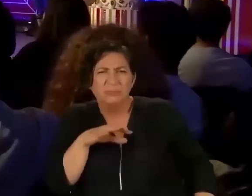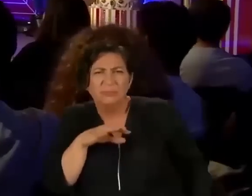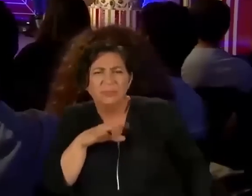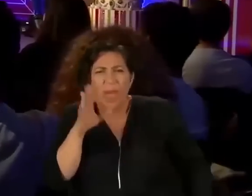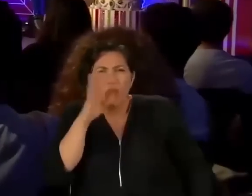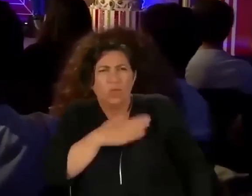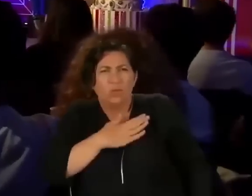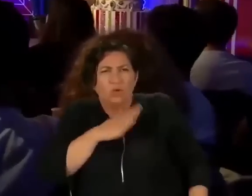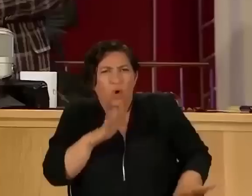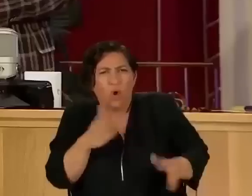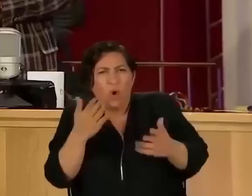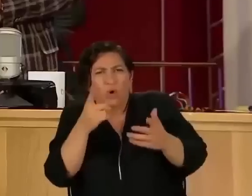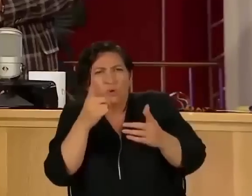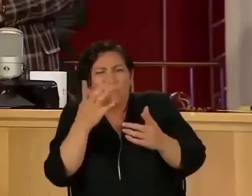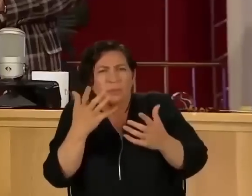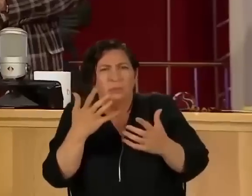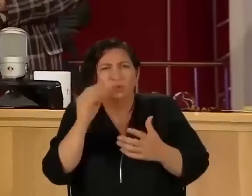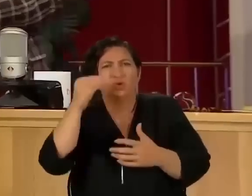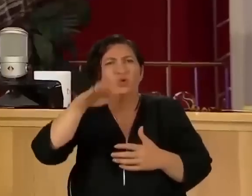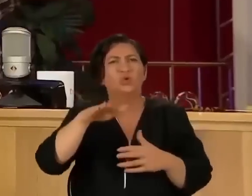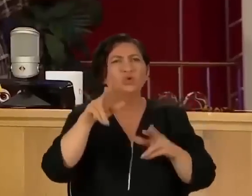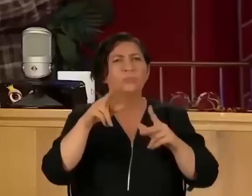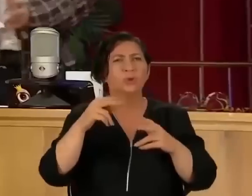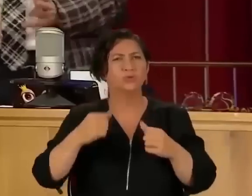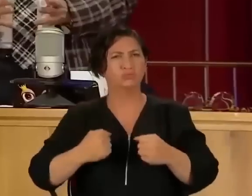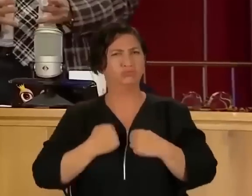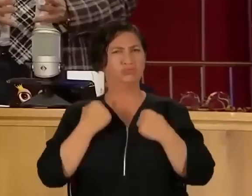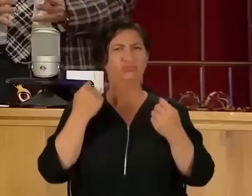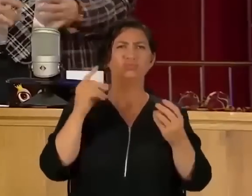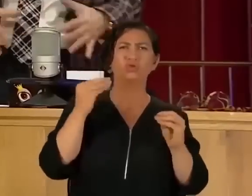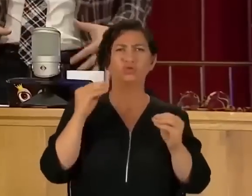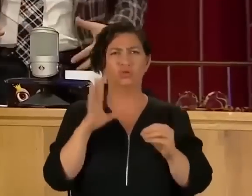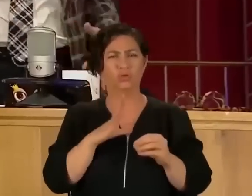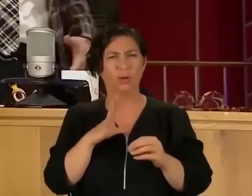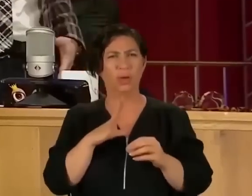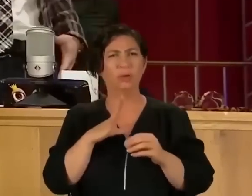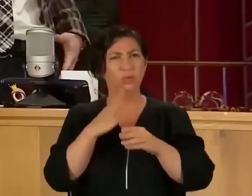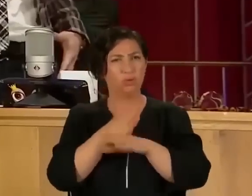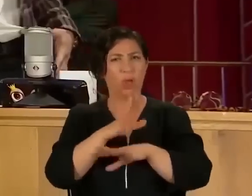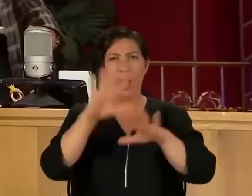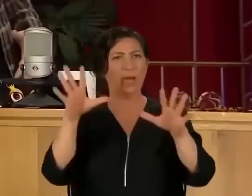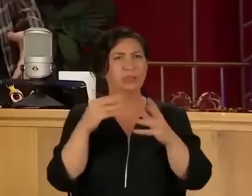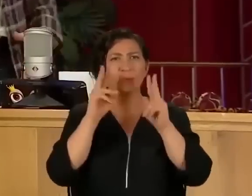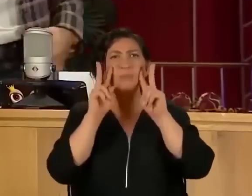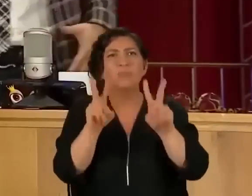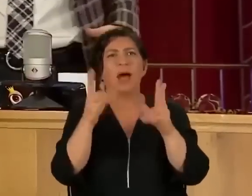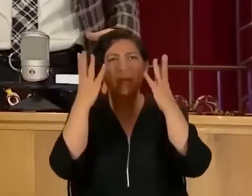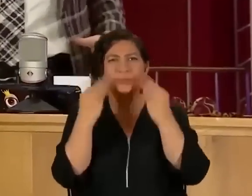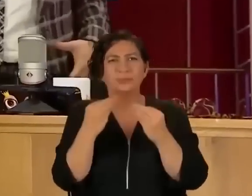en önde duruyor. Orada bir gürbüz çocuk var ama gürbüzsün orada. Gürbüzlük yani var, her şeyin ortada